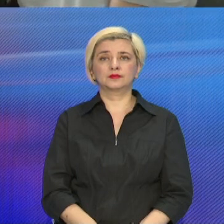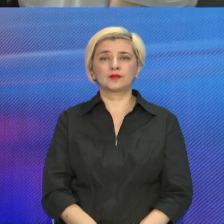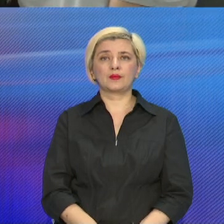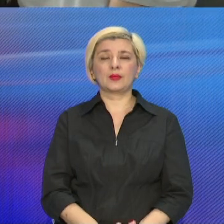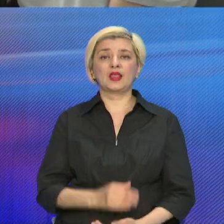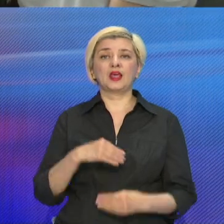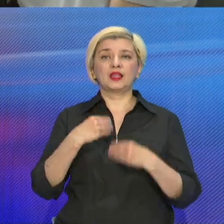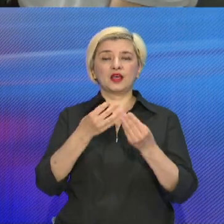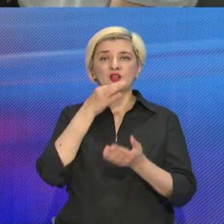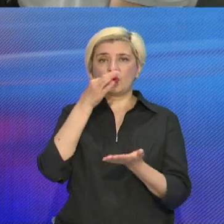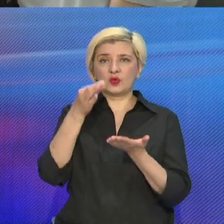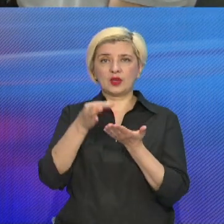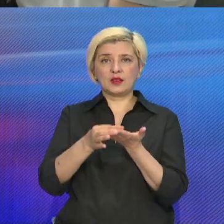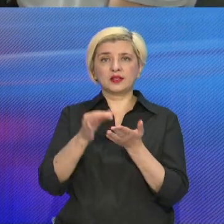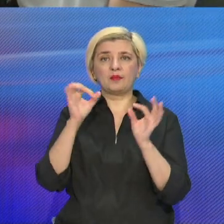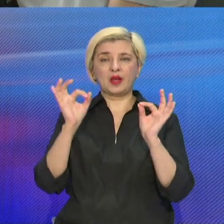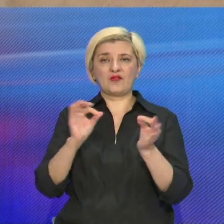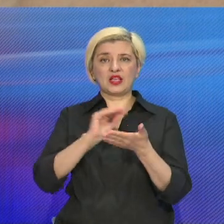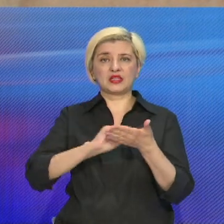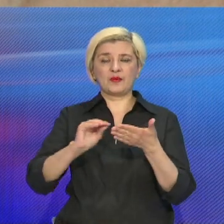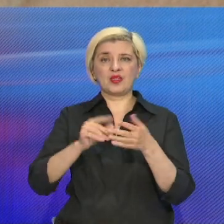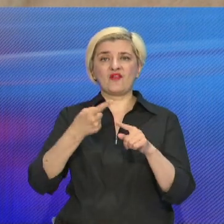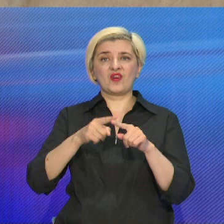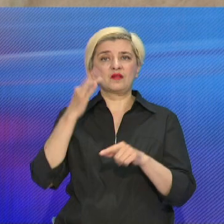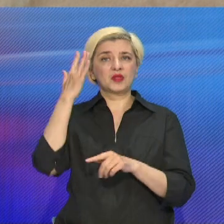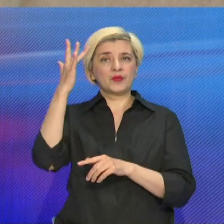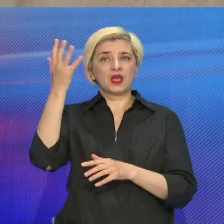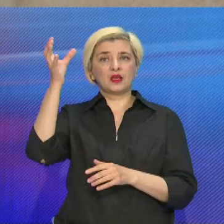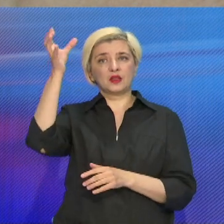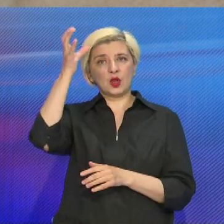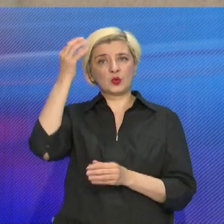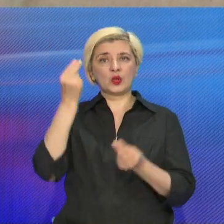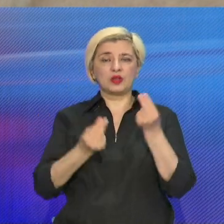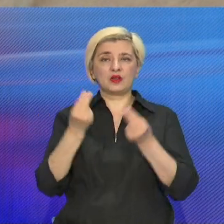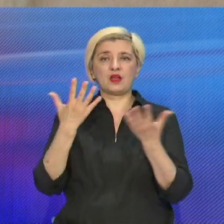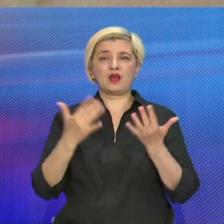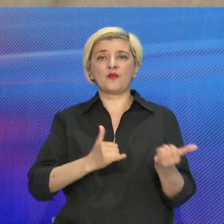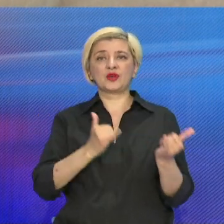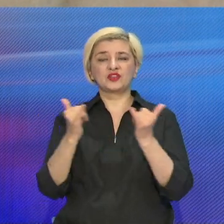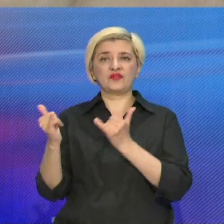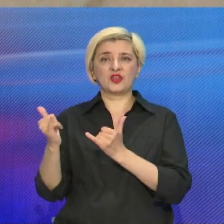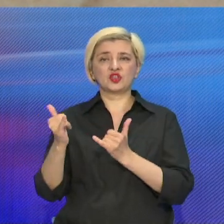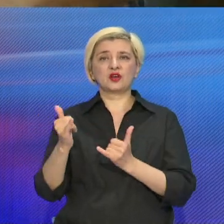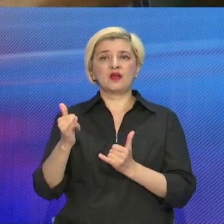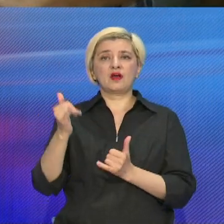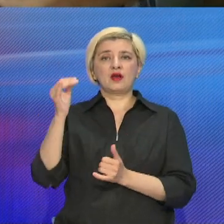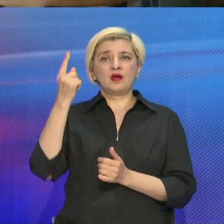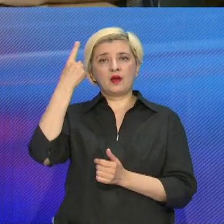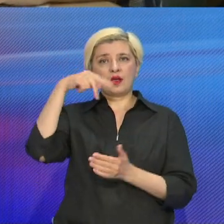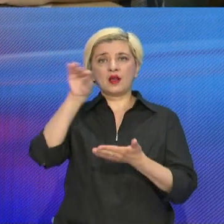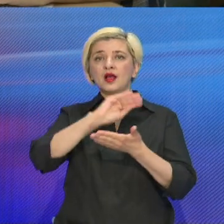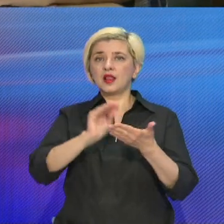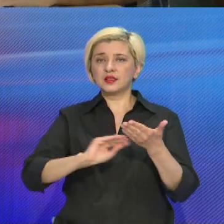Дать отказ и правильно его записать. У гэтым сэнс интеллектуальной гульни, якая гэтым разом просвешена классикам белорусской литературы. За